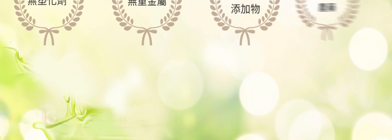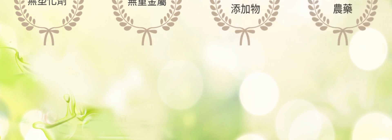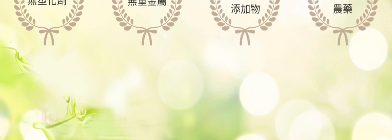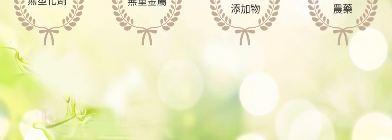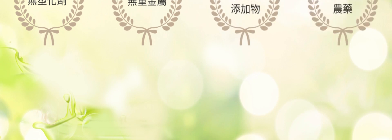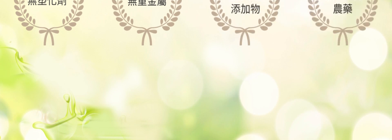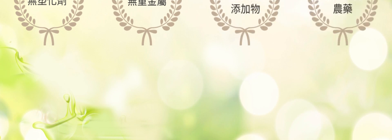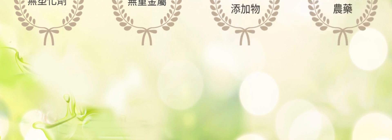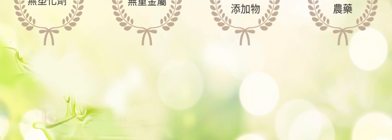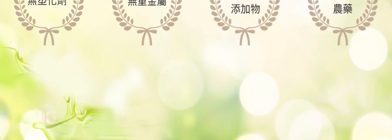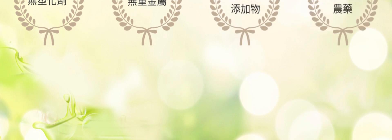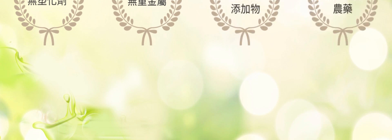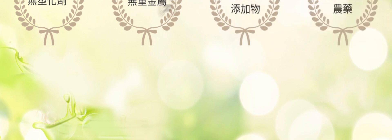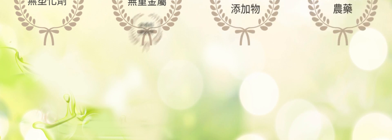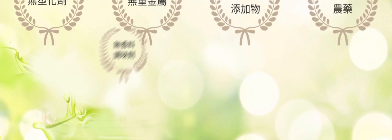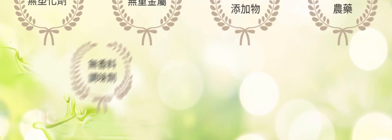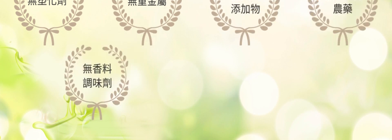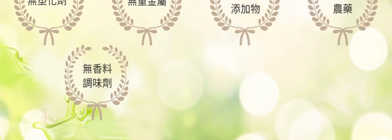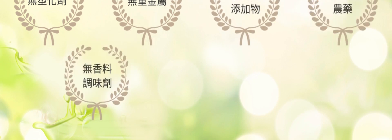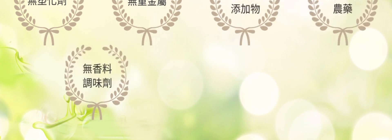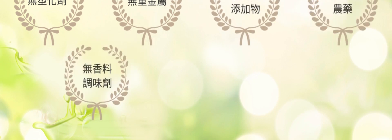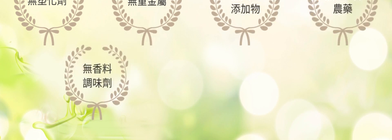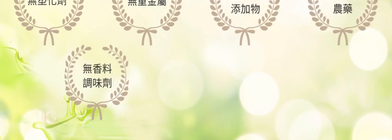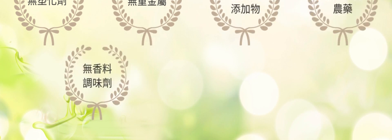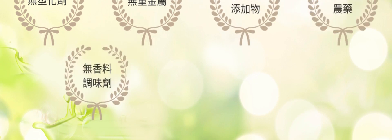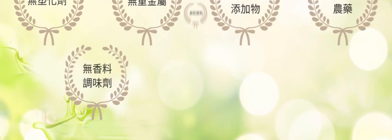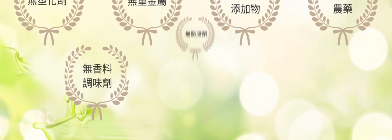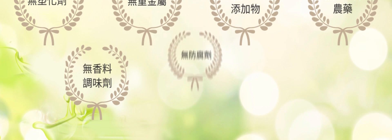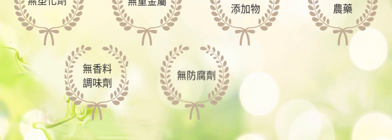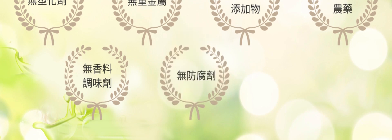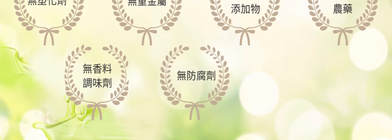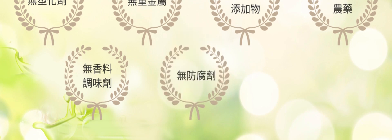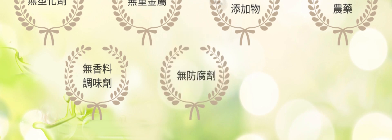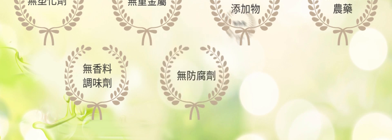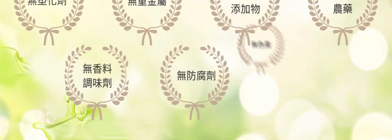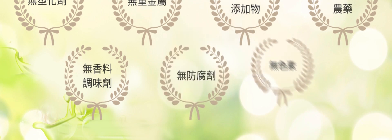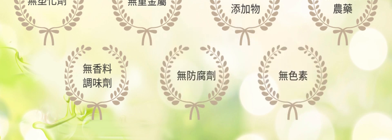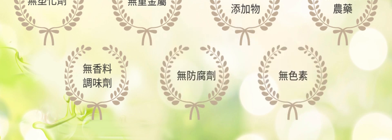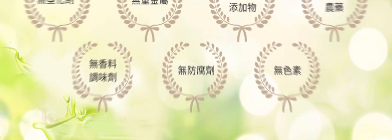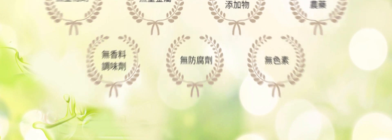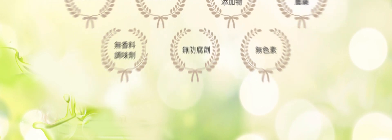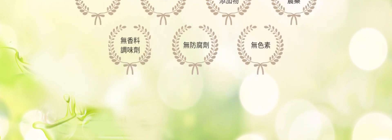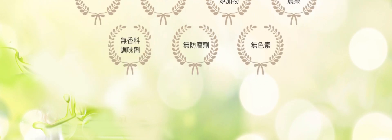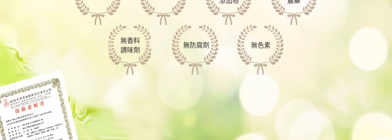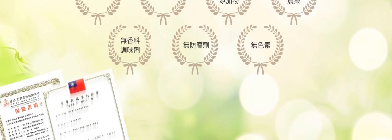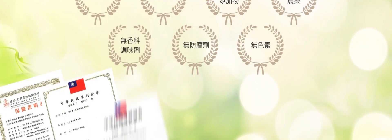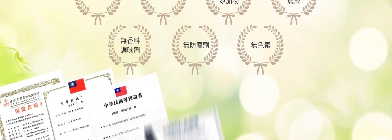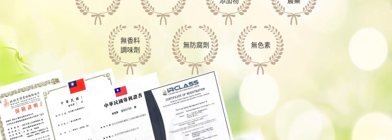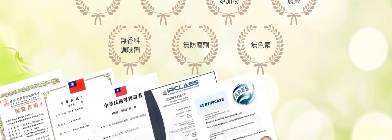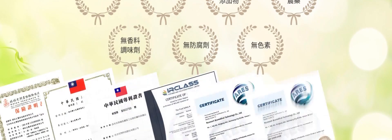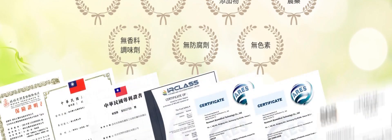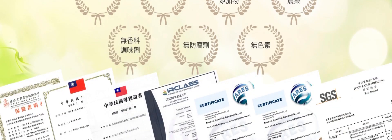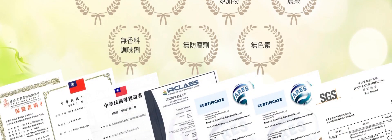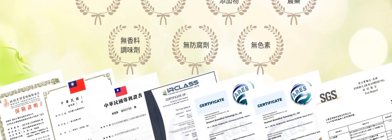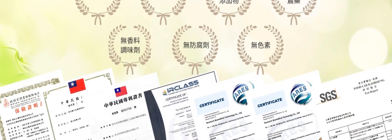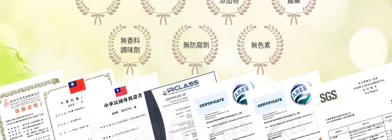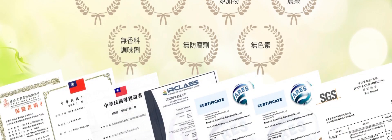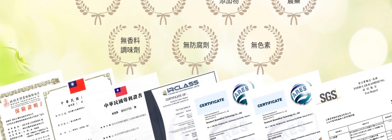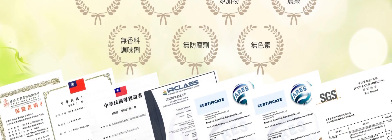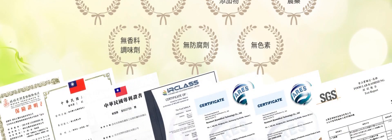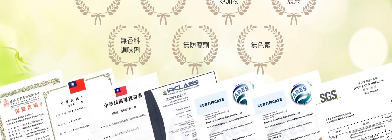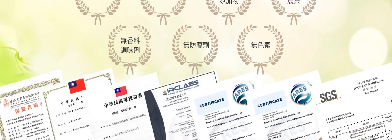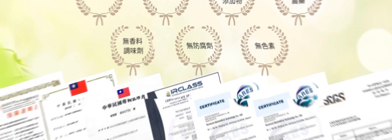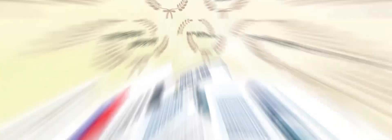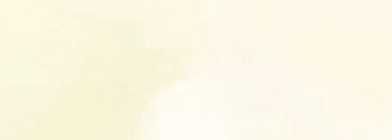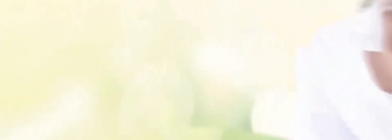无410项农药，无香料调味剂，无防腐剂，无色素，七大保证，七大认证，觉得好